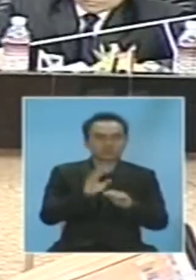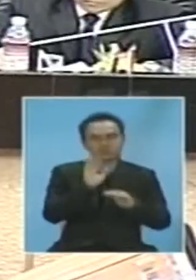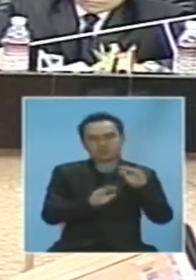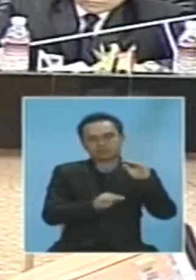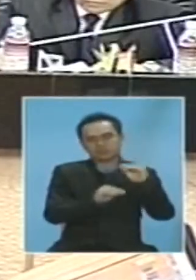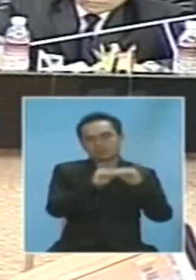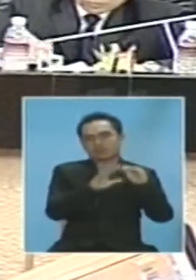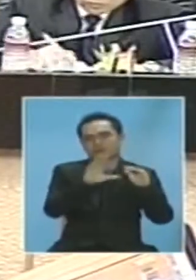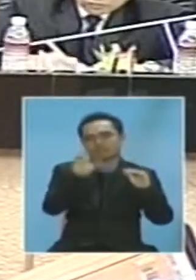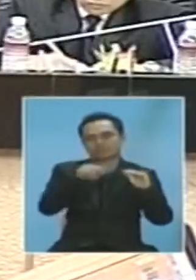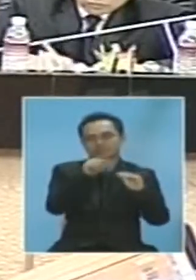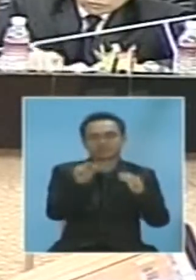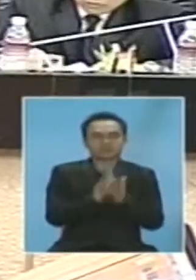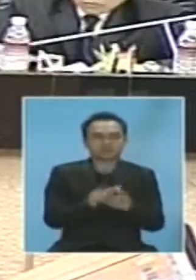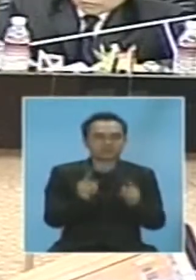จ่ายประจำปี